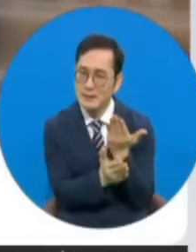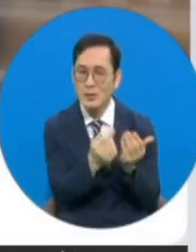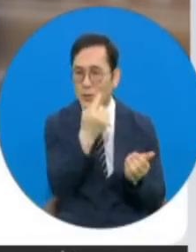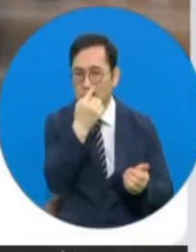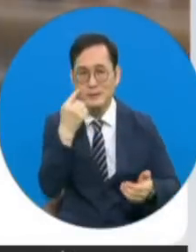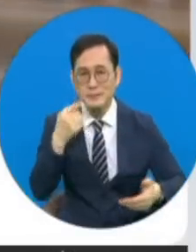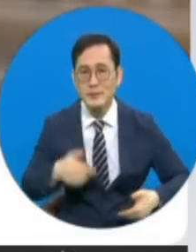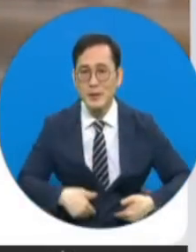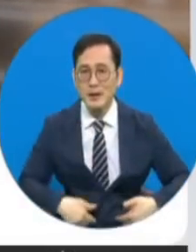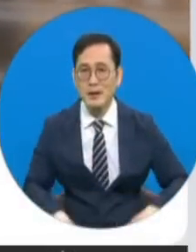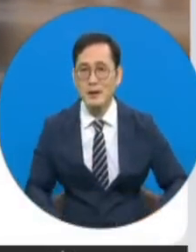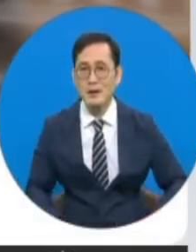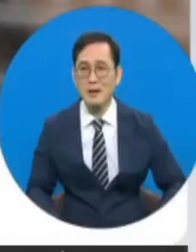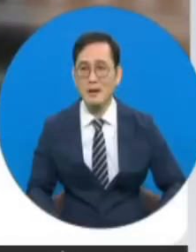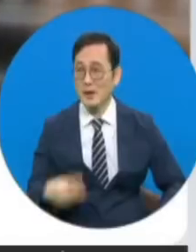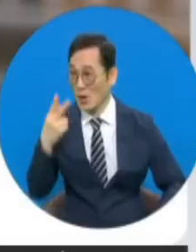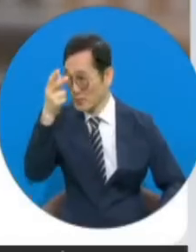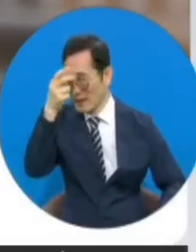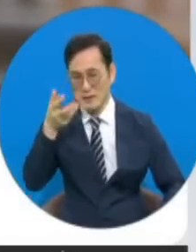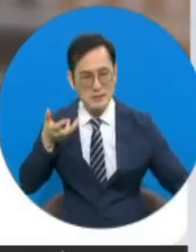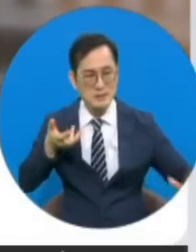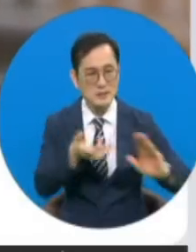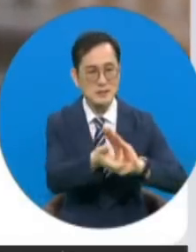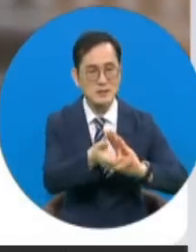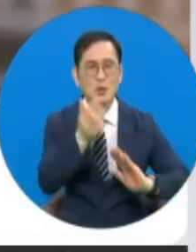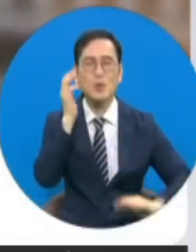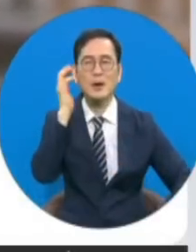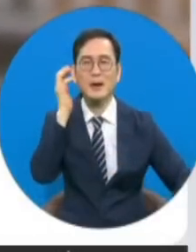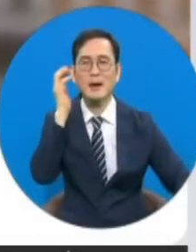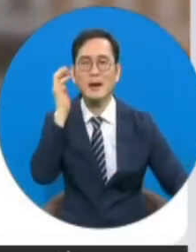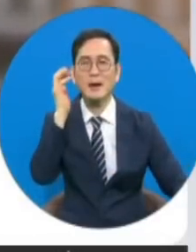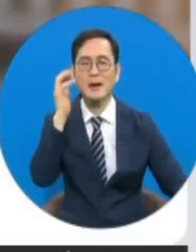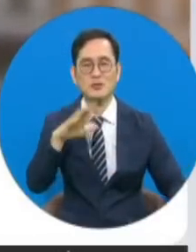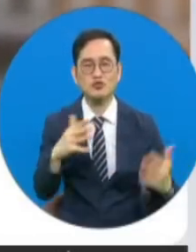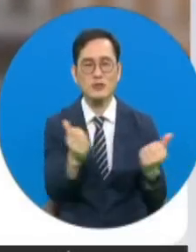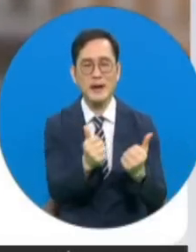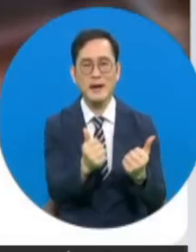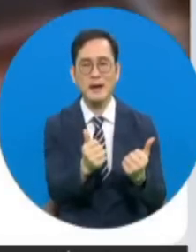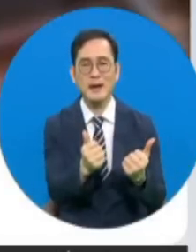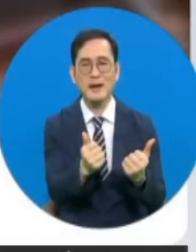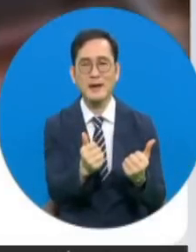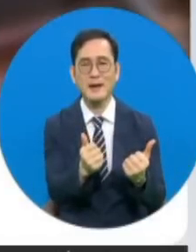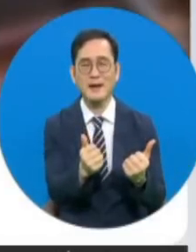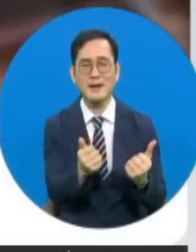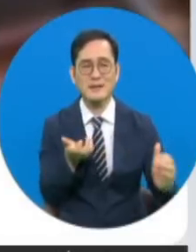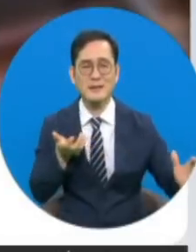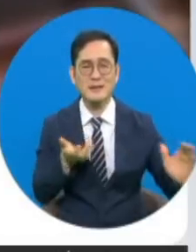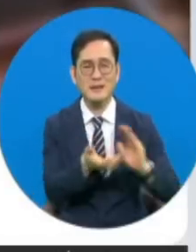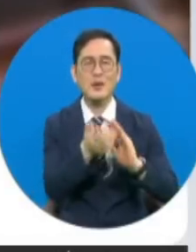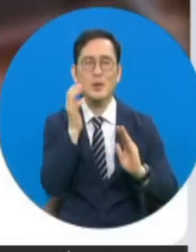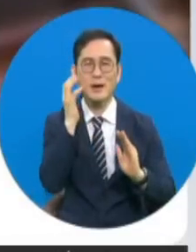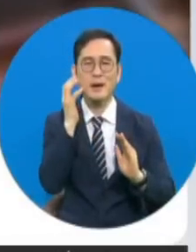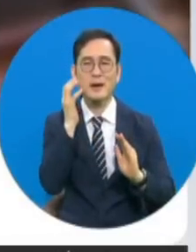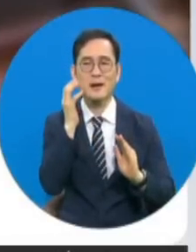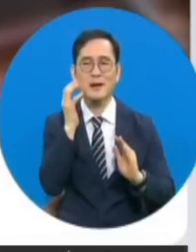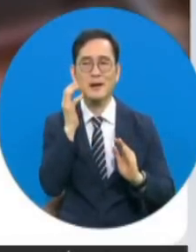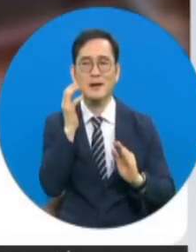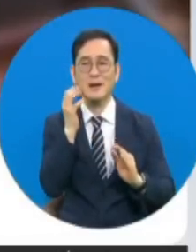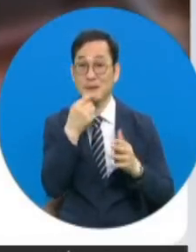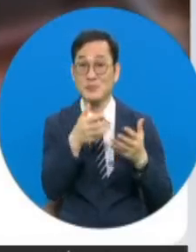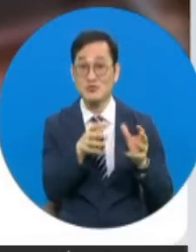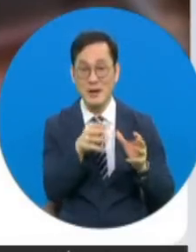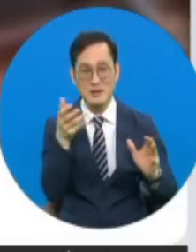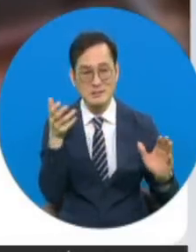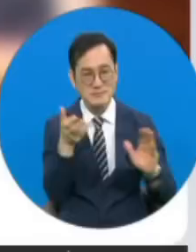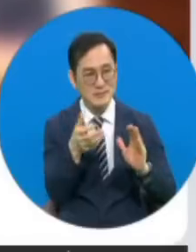입장에서는 압수수색을 좀 부담스럽습니다 왜냐하면 사법기관이죠 아니 국회의 입법기관 있잖아요 근데 국회에도 압수수에 가면